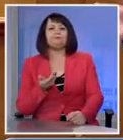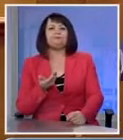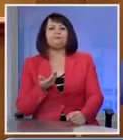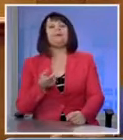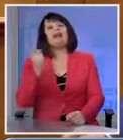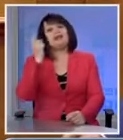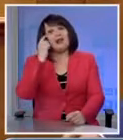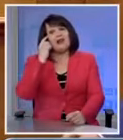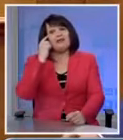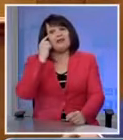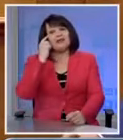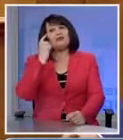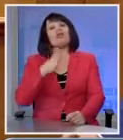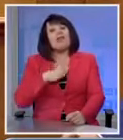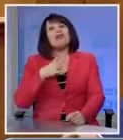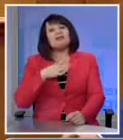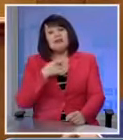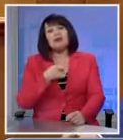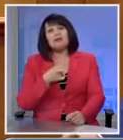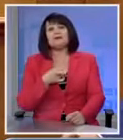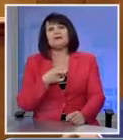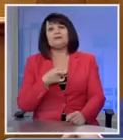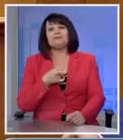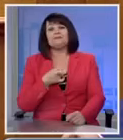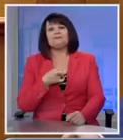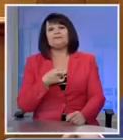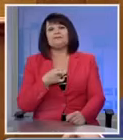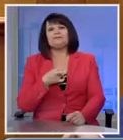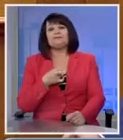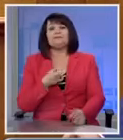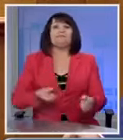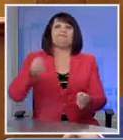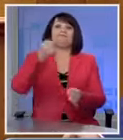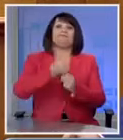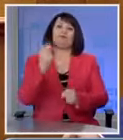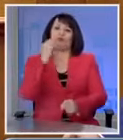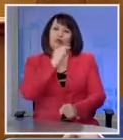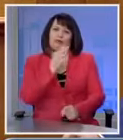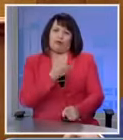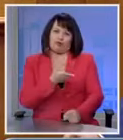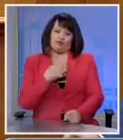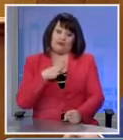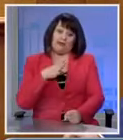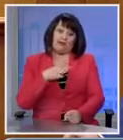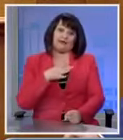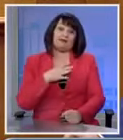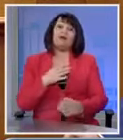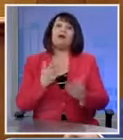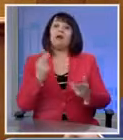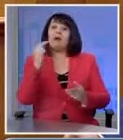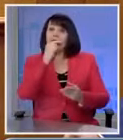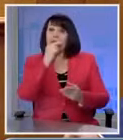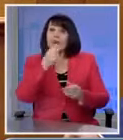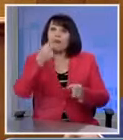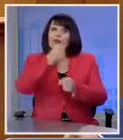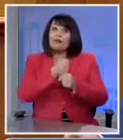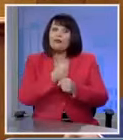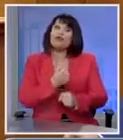κατανοώ την μεγάλη σας επιθυμία να γίνετε πρωθυπουργός. Όμως πρωθυπουργός δεν μπορεί να